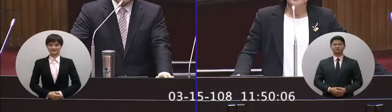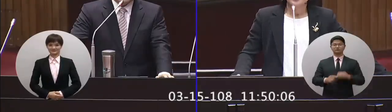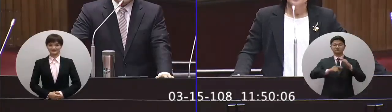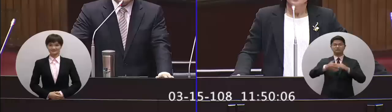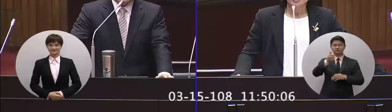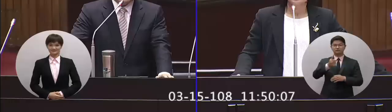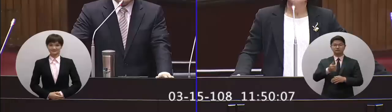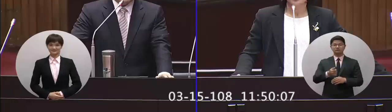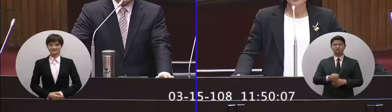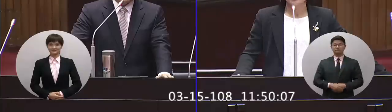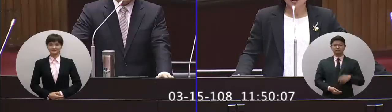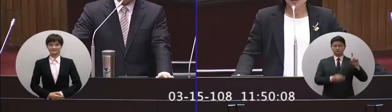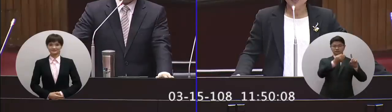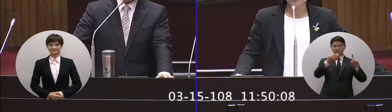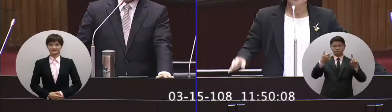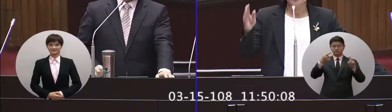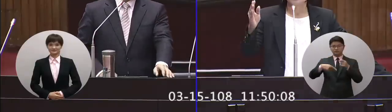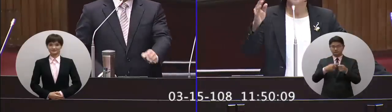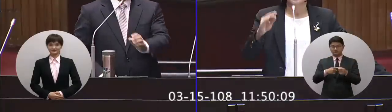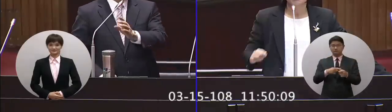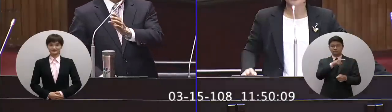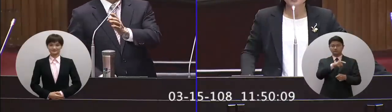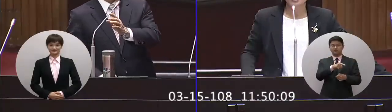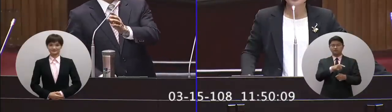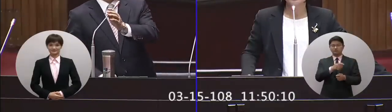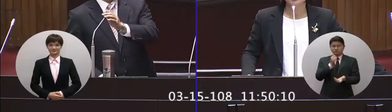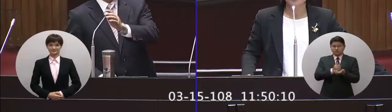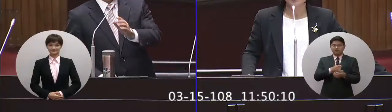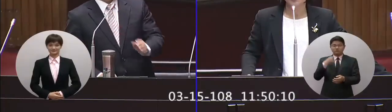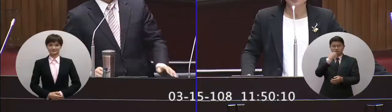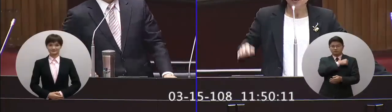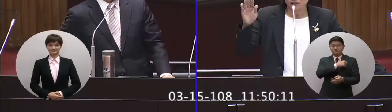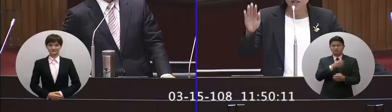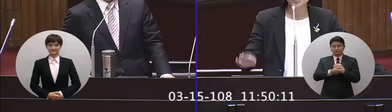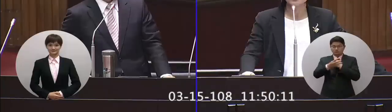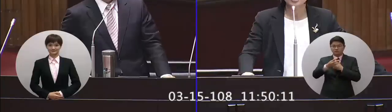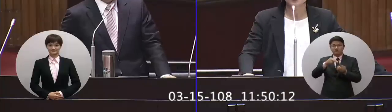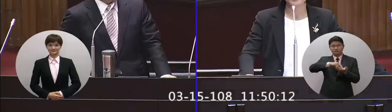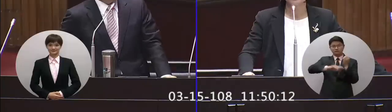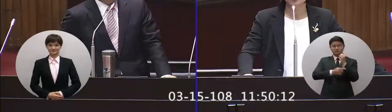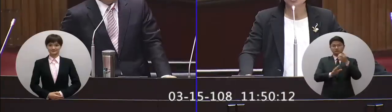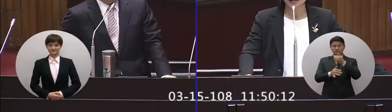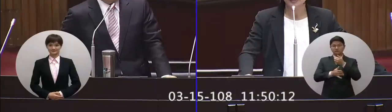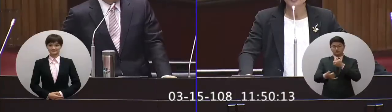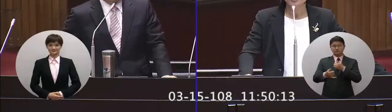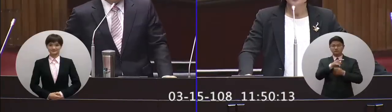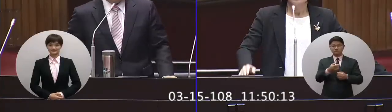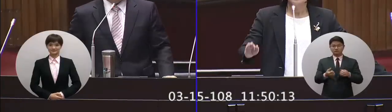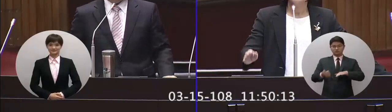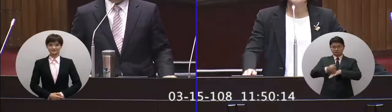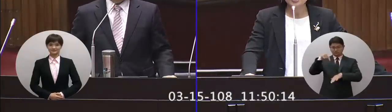院长，1996年的时候，你当选台湾第三届的立法委员，所以你站在这边质询